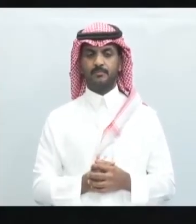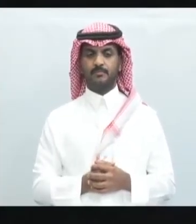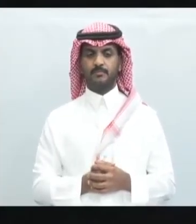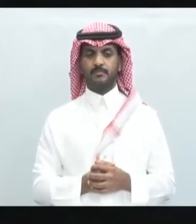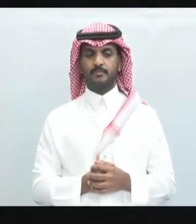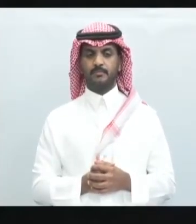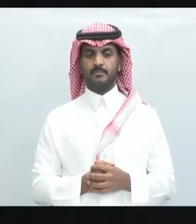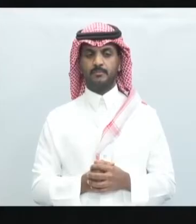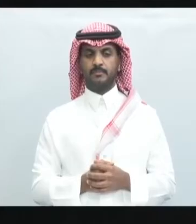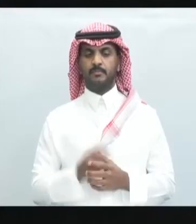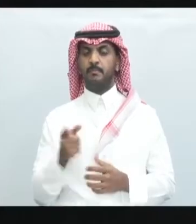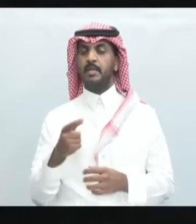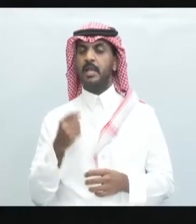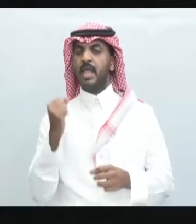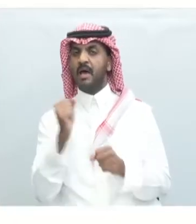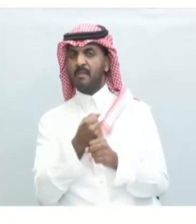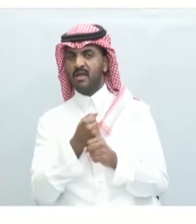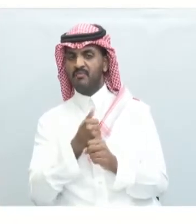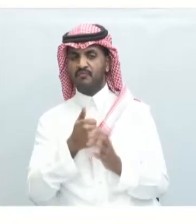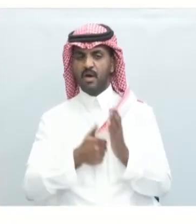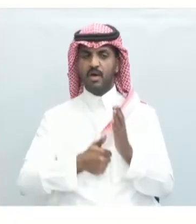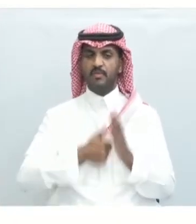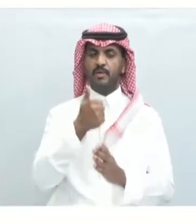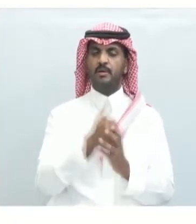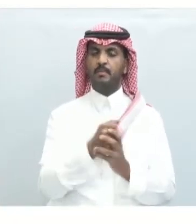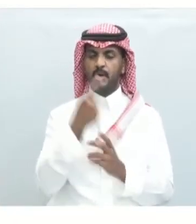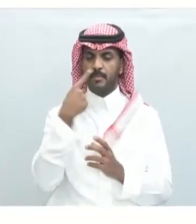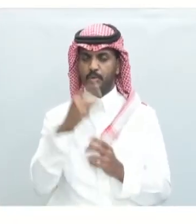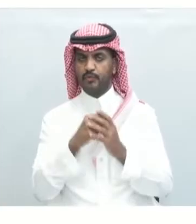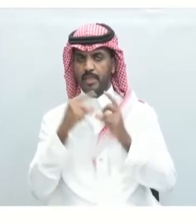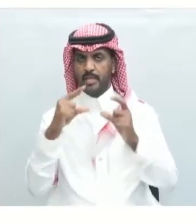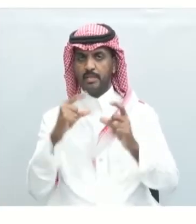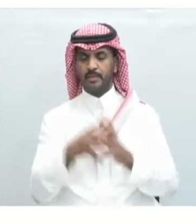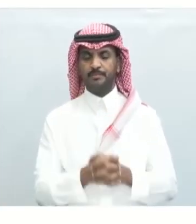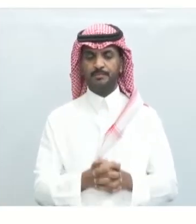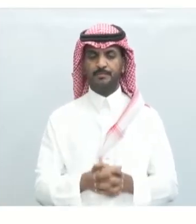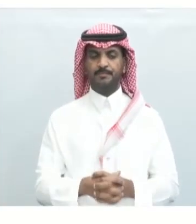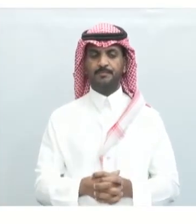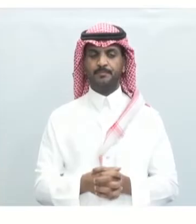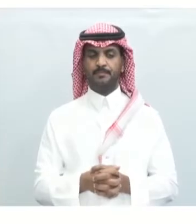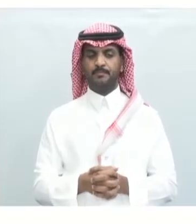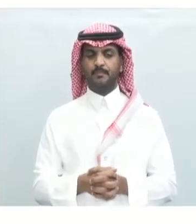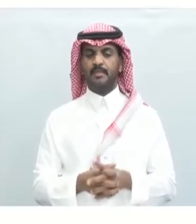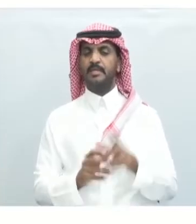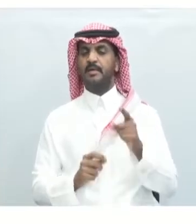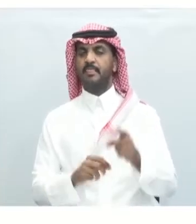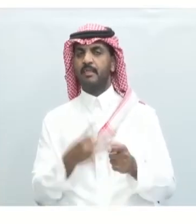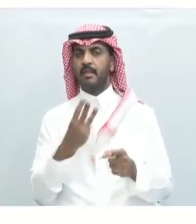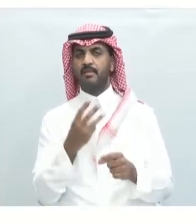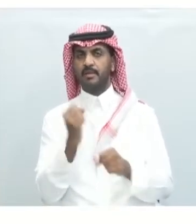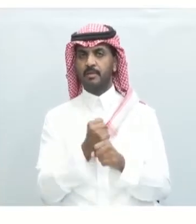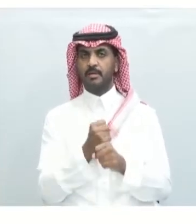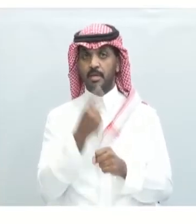احسنتم نقول من الاعمال الفاضله ما بينه النبي صلى الله عليه وسلم في هذا الحديث ما هي هذه الاعمال هي ثلاثه اعمال